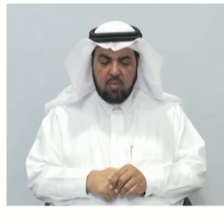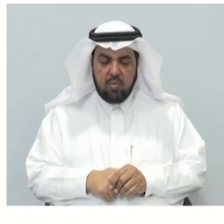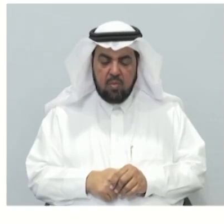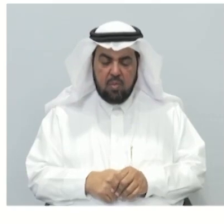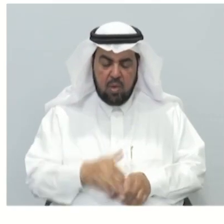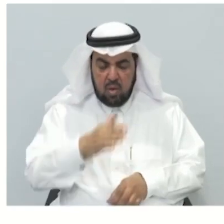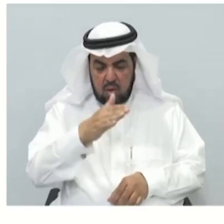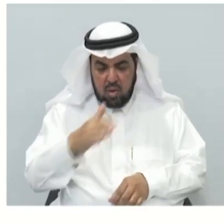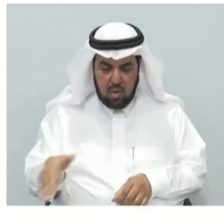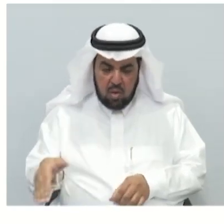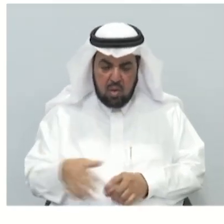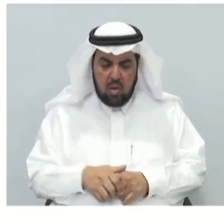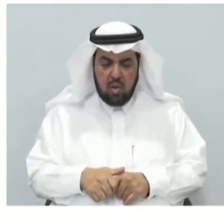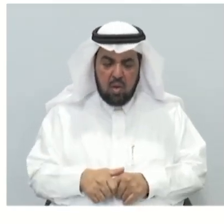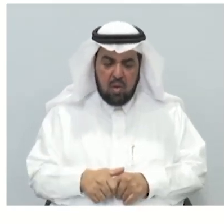هذا